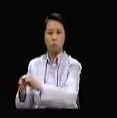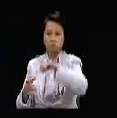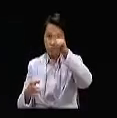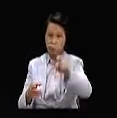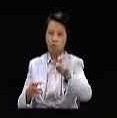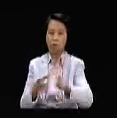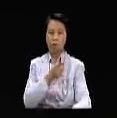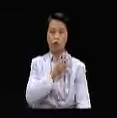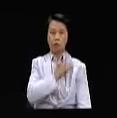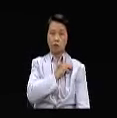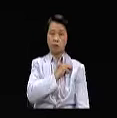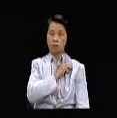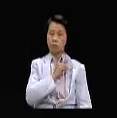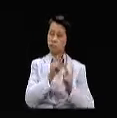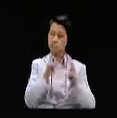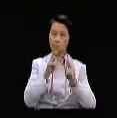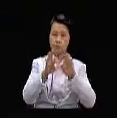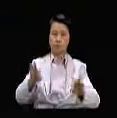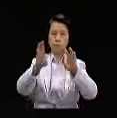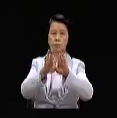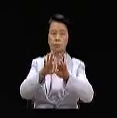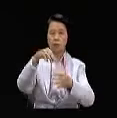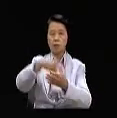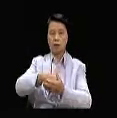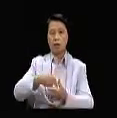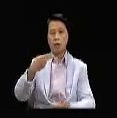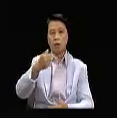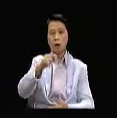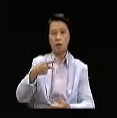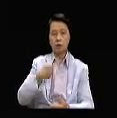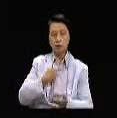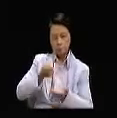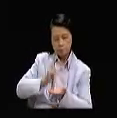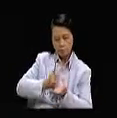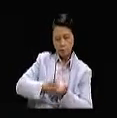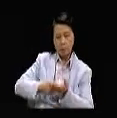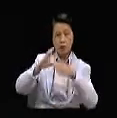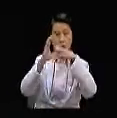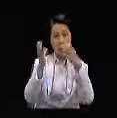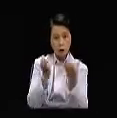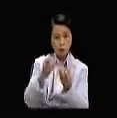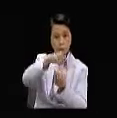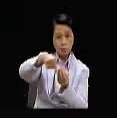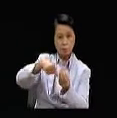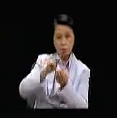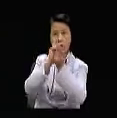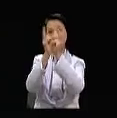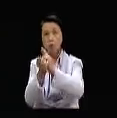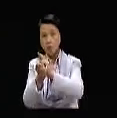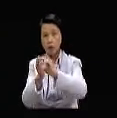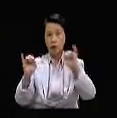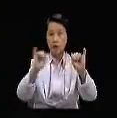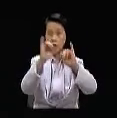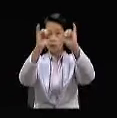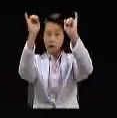antara Kementerian itu cukup ping dalam hal Kita bincang mengenai alam sekitar mengenai perubahan iklim dan